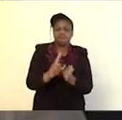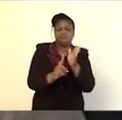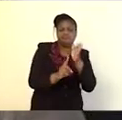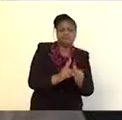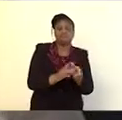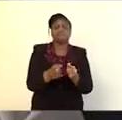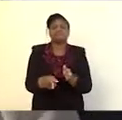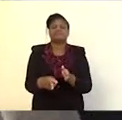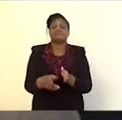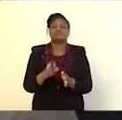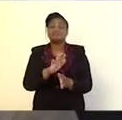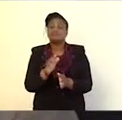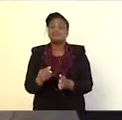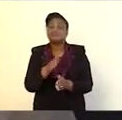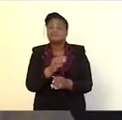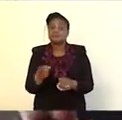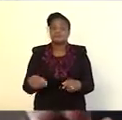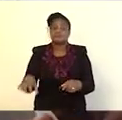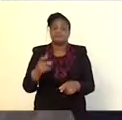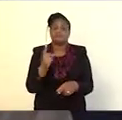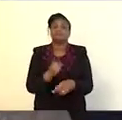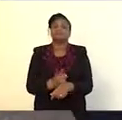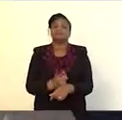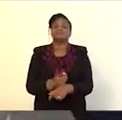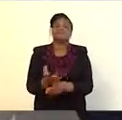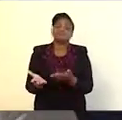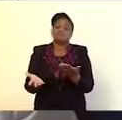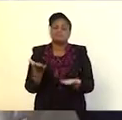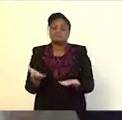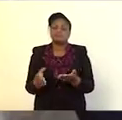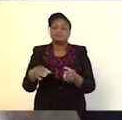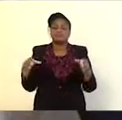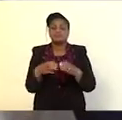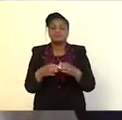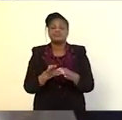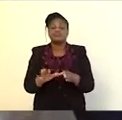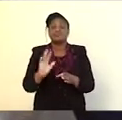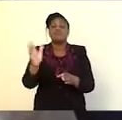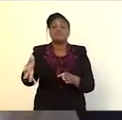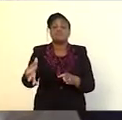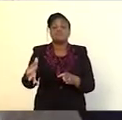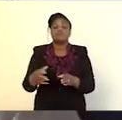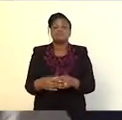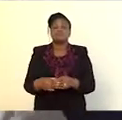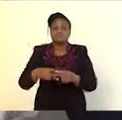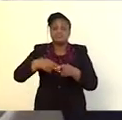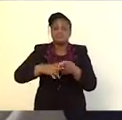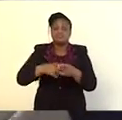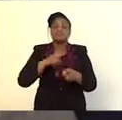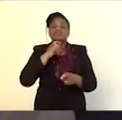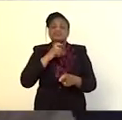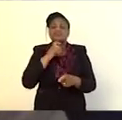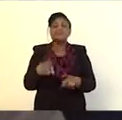Zviripo hazvo zvingaitwe asi kumakambani ikoko kuna namakanika vanogadzira motikari idzodzodzo. Ndivo